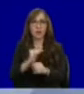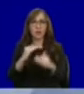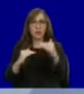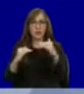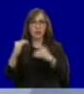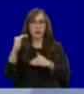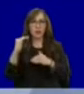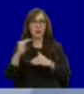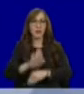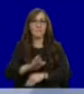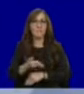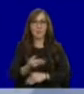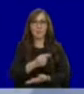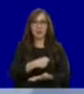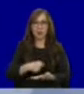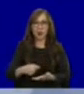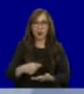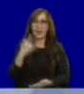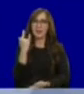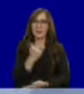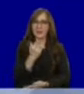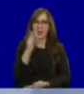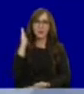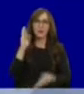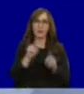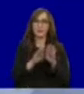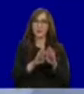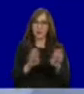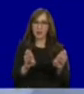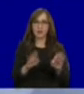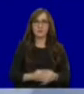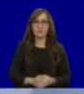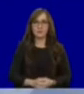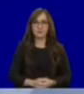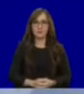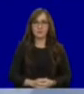sudah memulai melaksanakan tatap muka. Berikut.